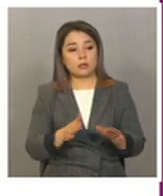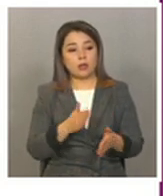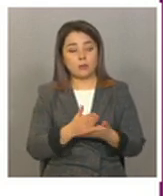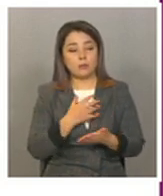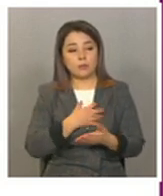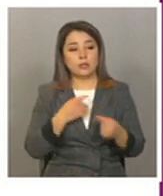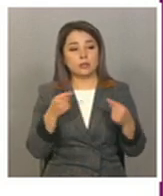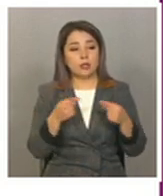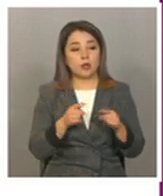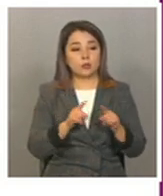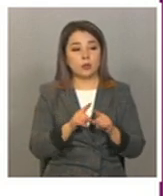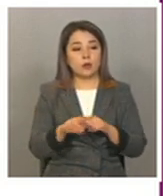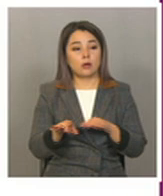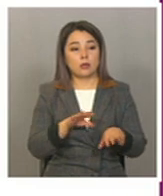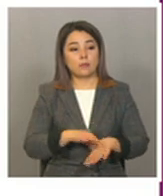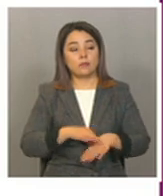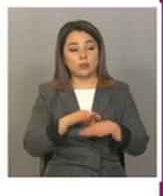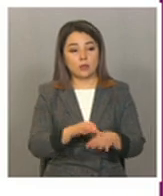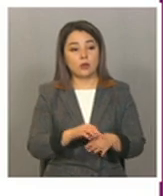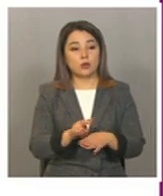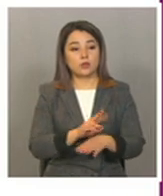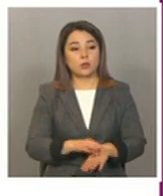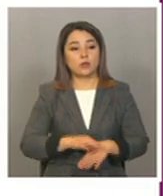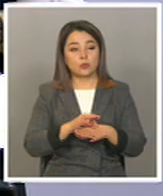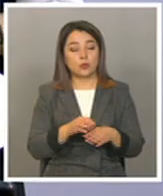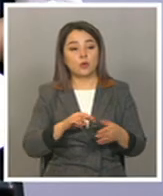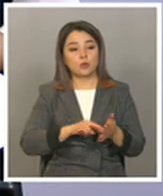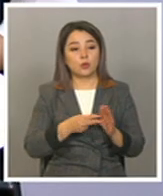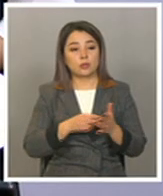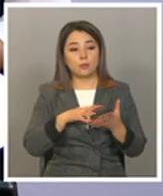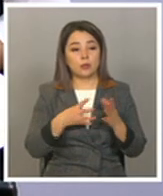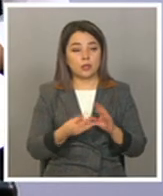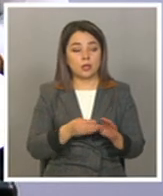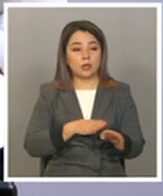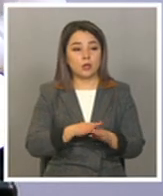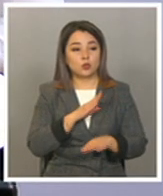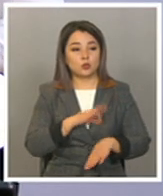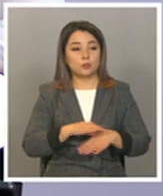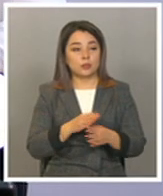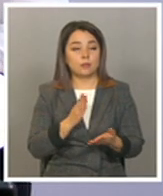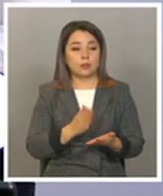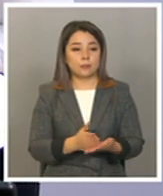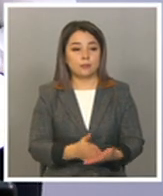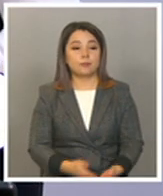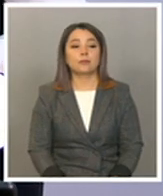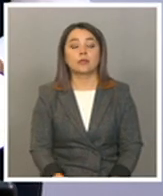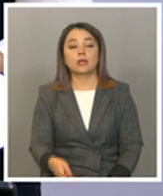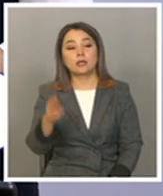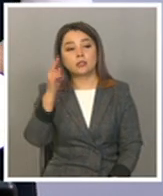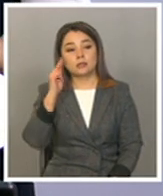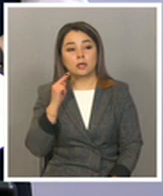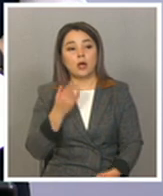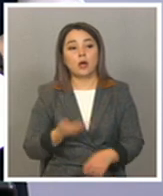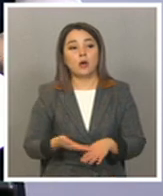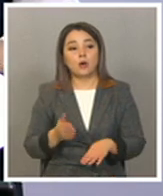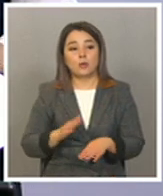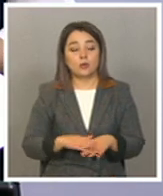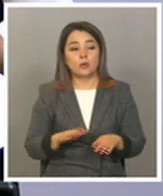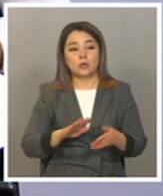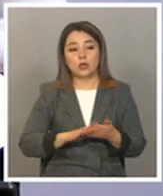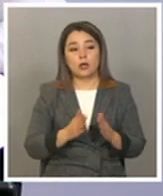нақты қимылдарын, жасау жоспарларын жүзеге асыра бастады. Қытайды ауыр